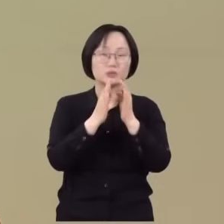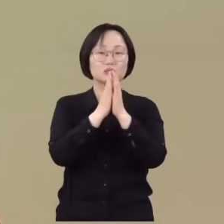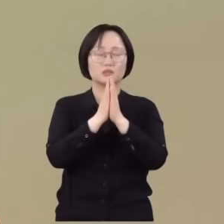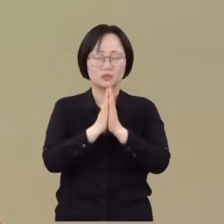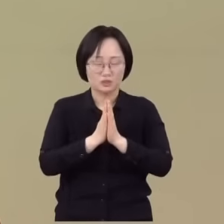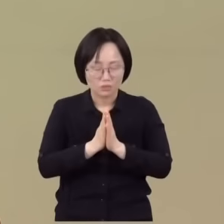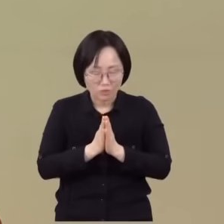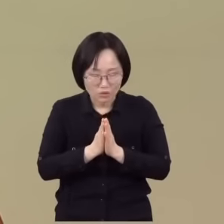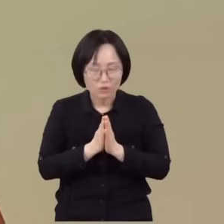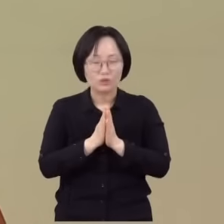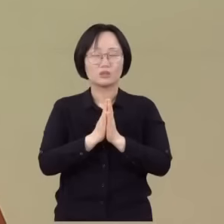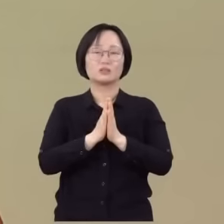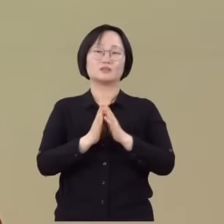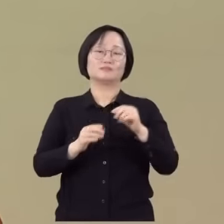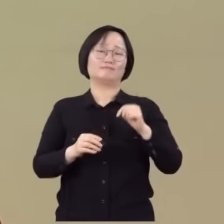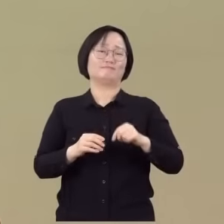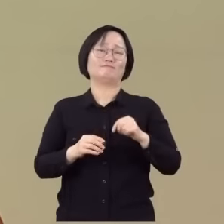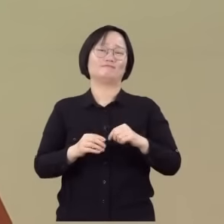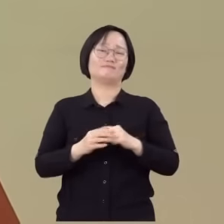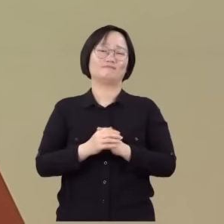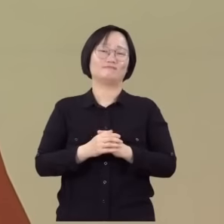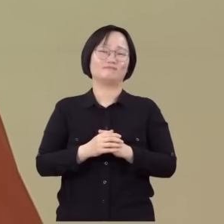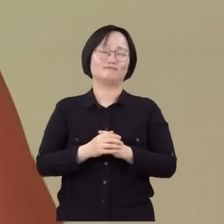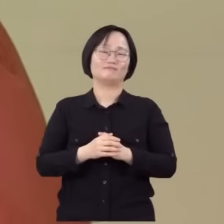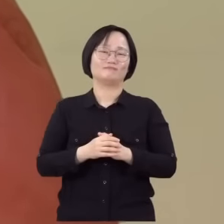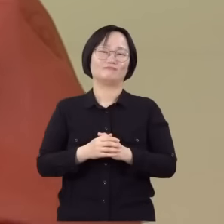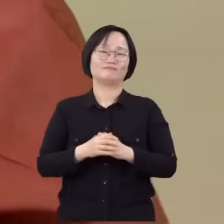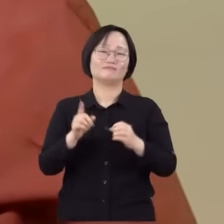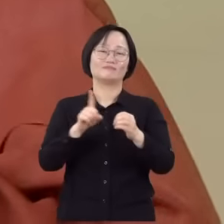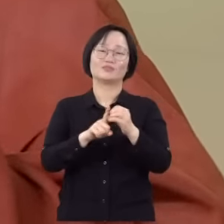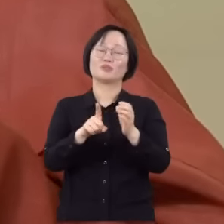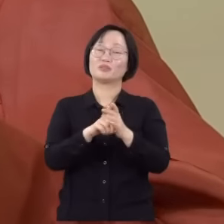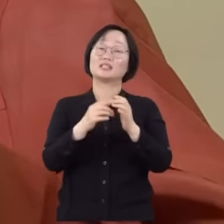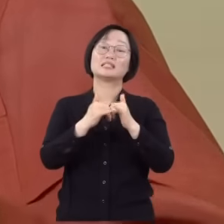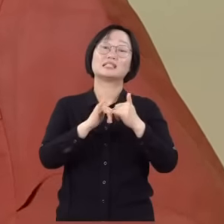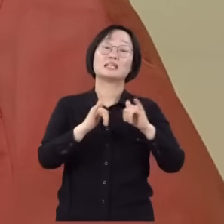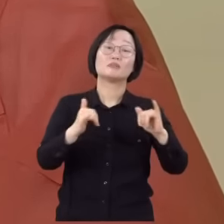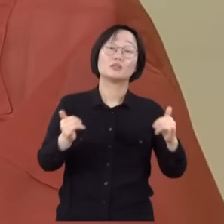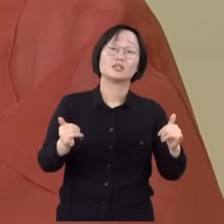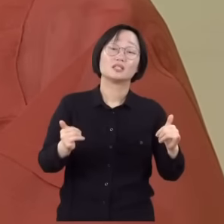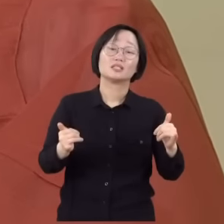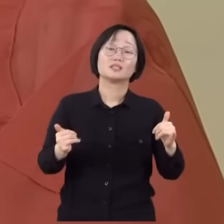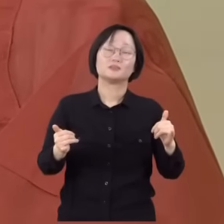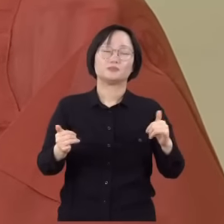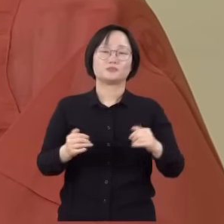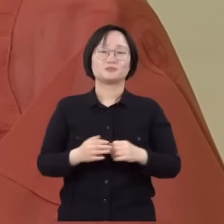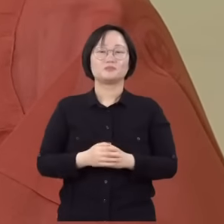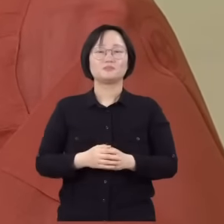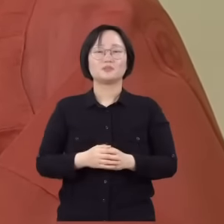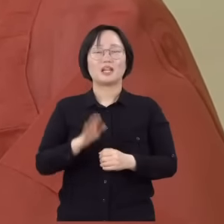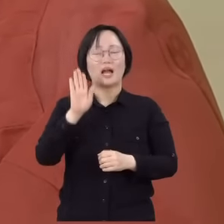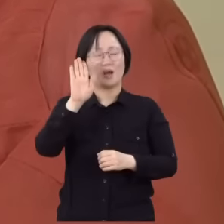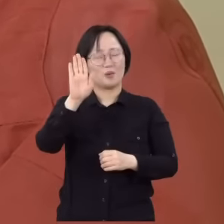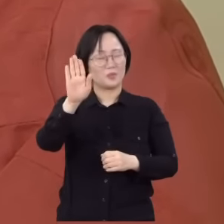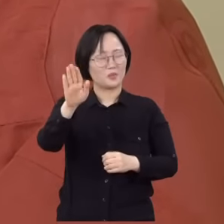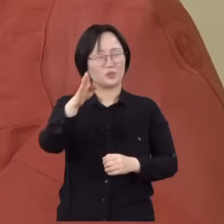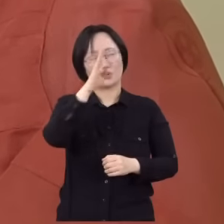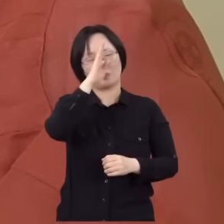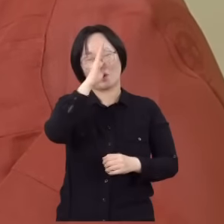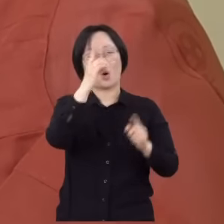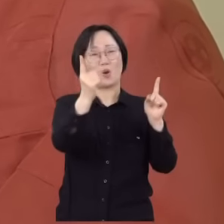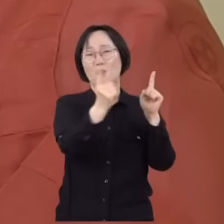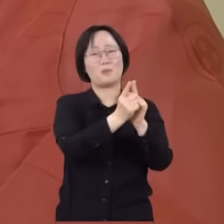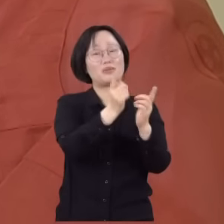없는 병은 없는 병대 앞으로도 그 병이 생기지 않고